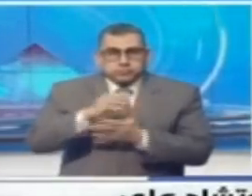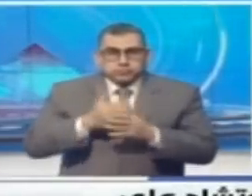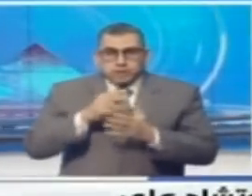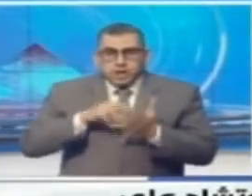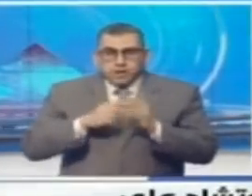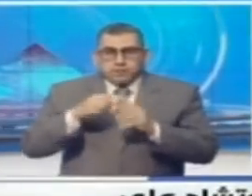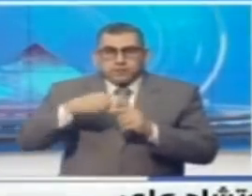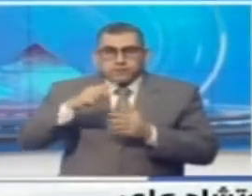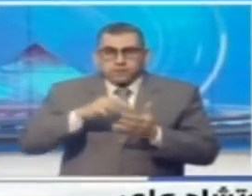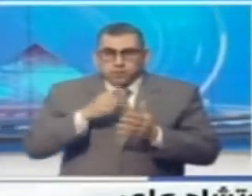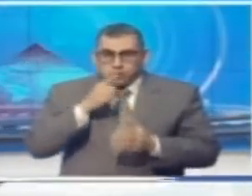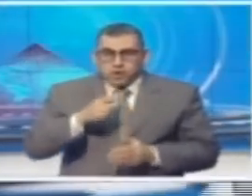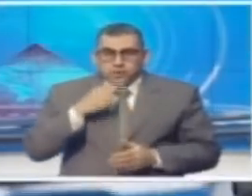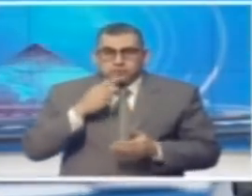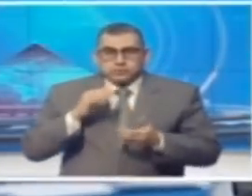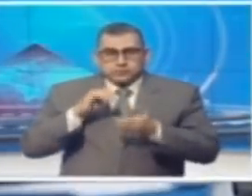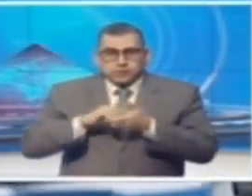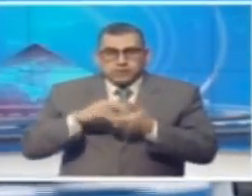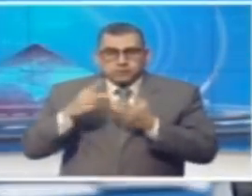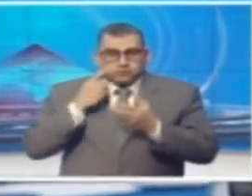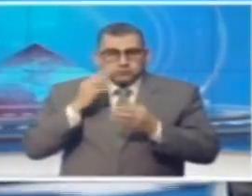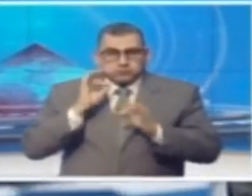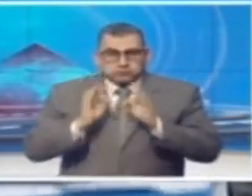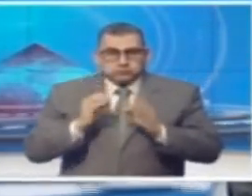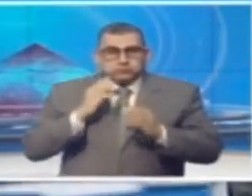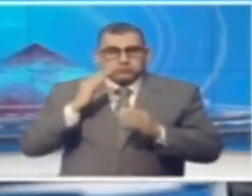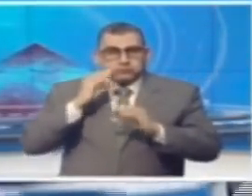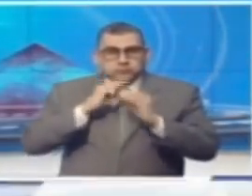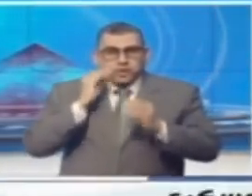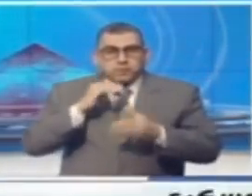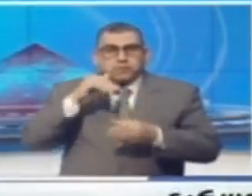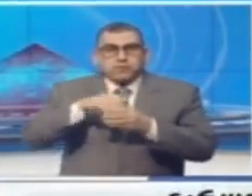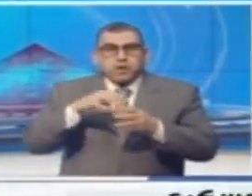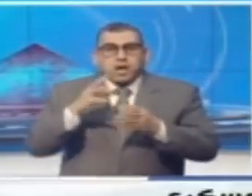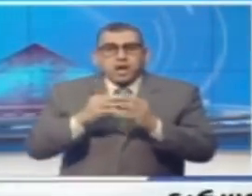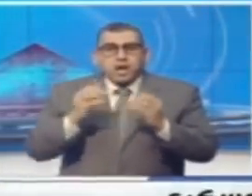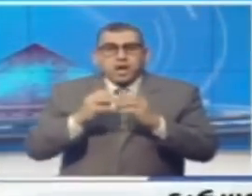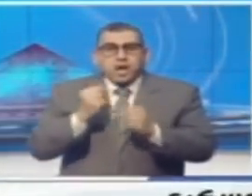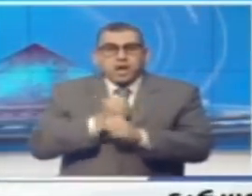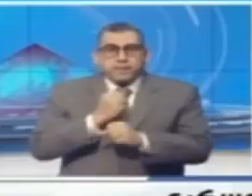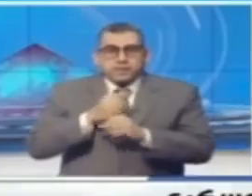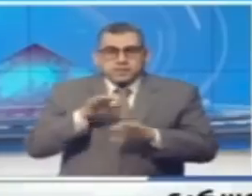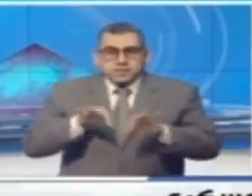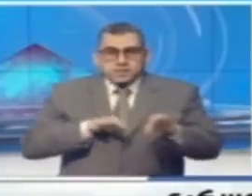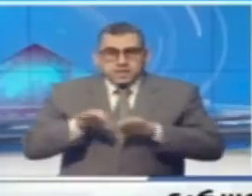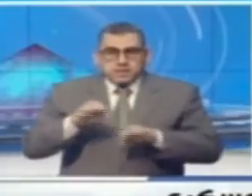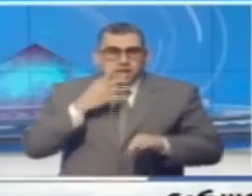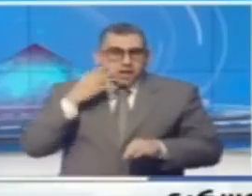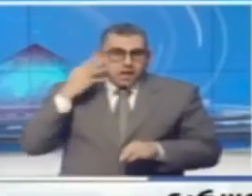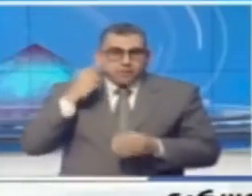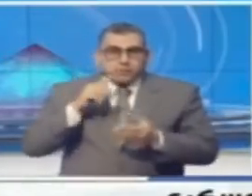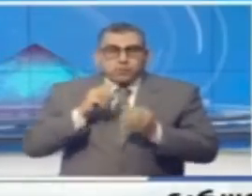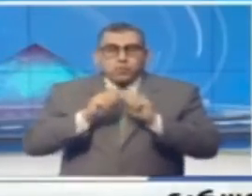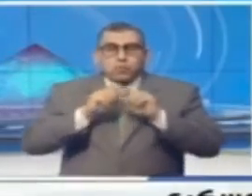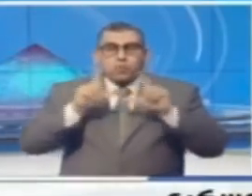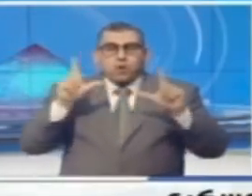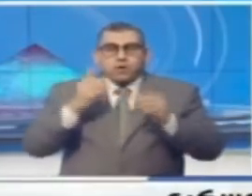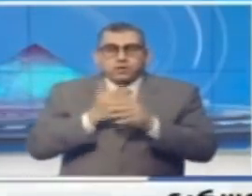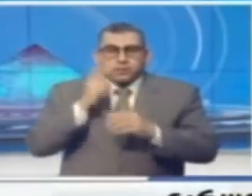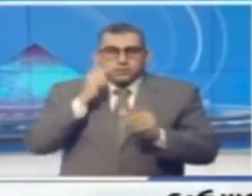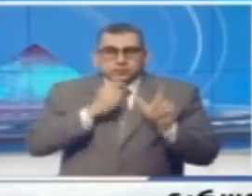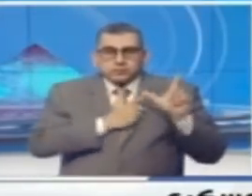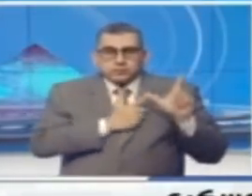وتداعياتها الإقليمية، حيث تم التوافق على ضرورة تضمين العملية السياسية في ليبيا آلية واضحة لخروج